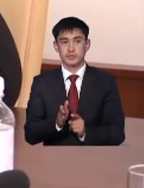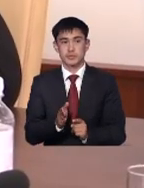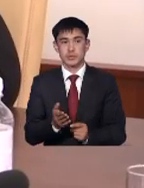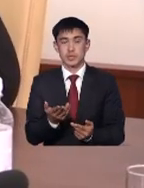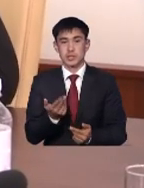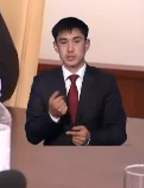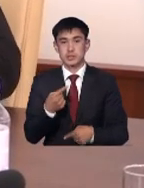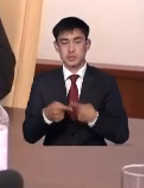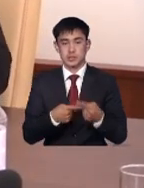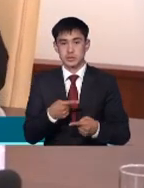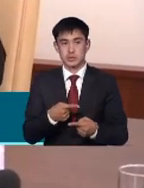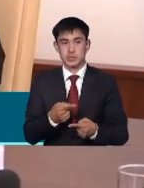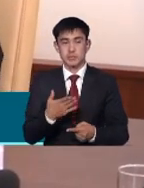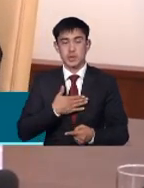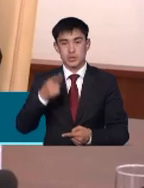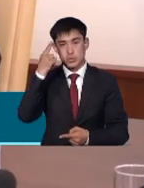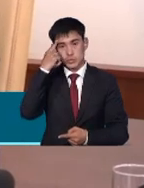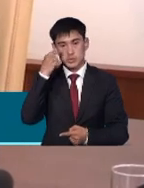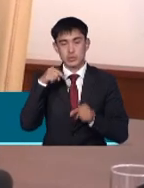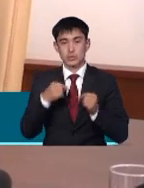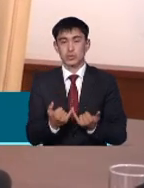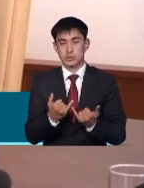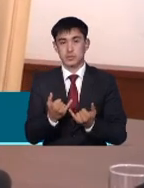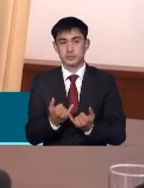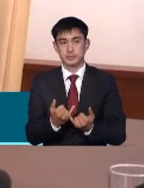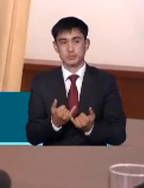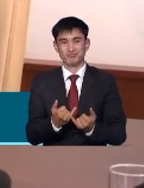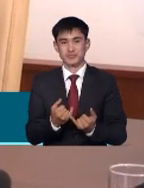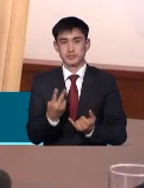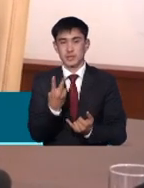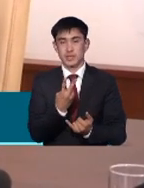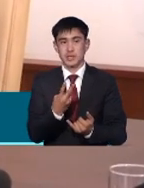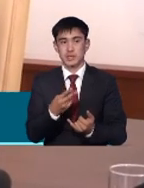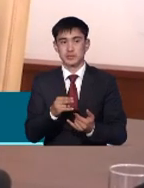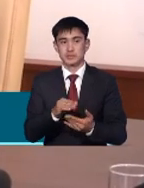бермей. Мен мойымша осы фактіні енді